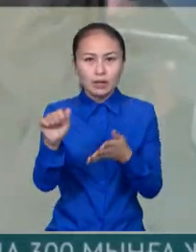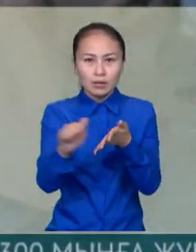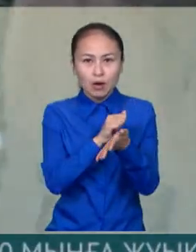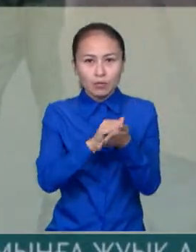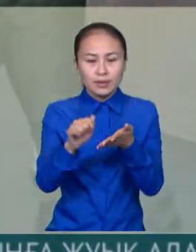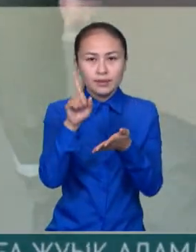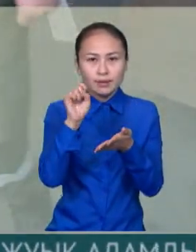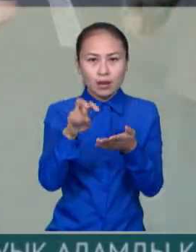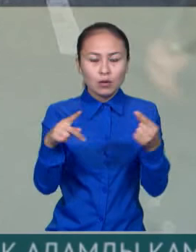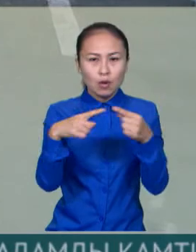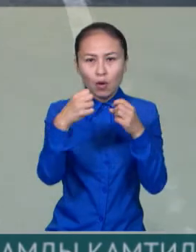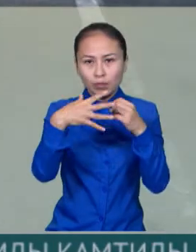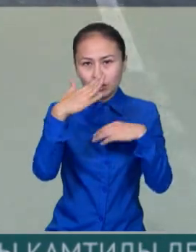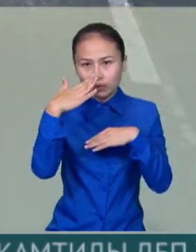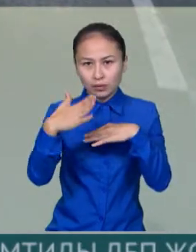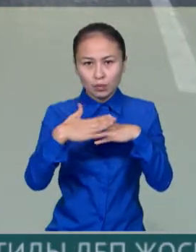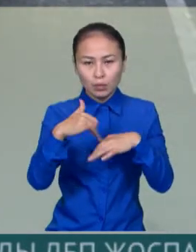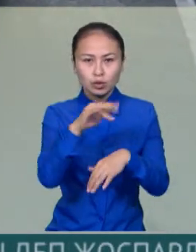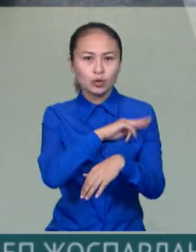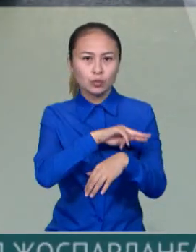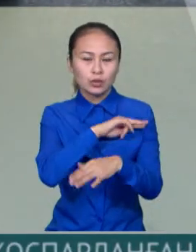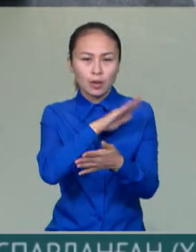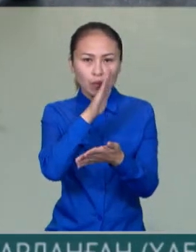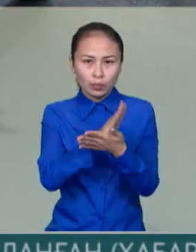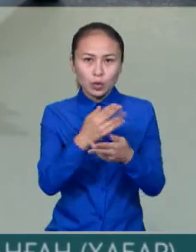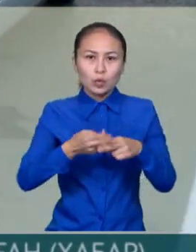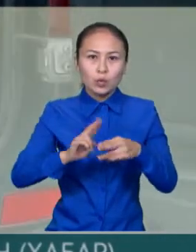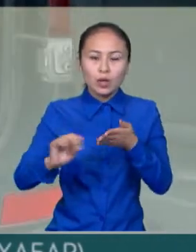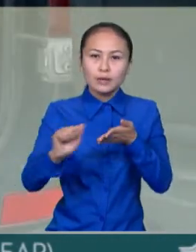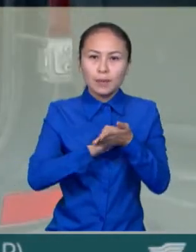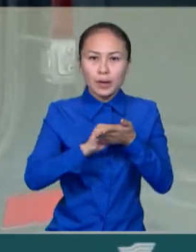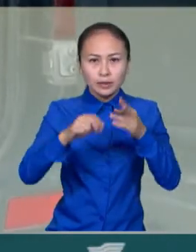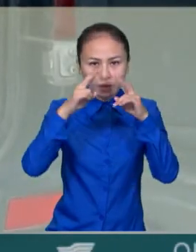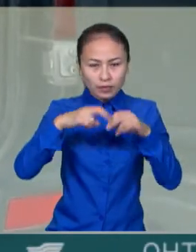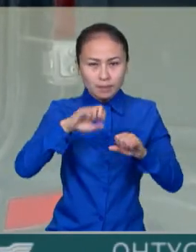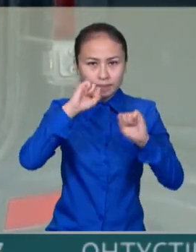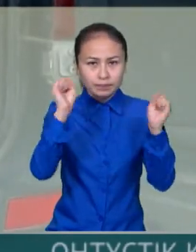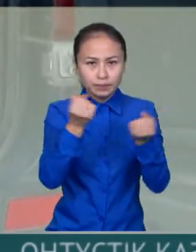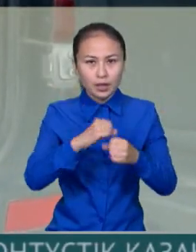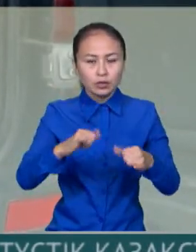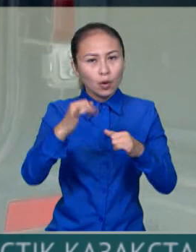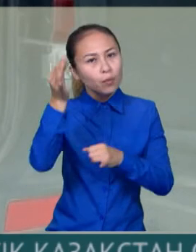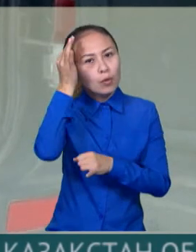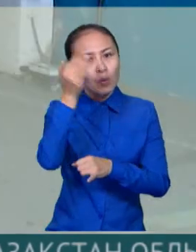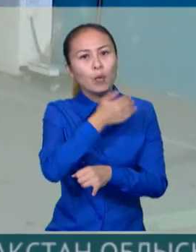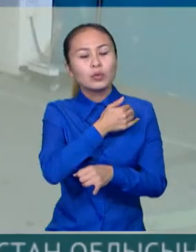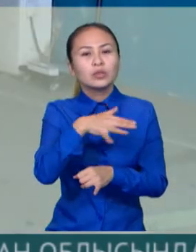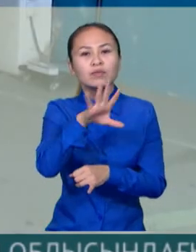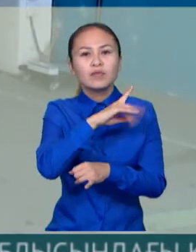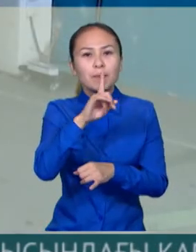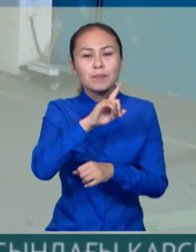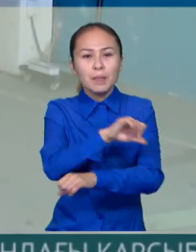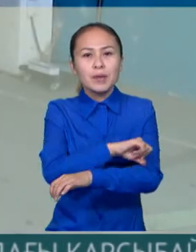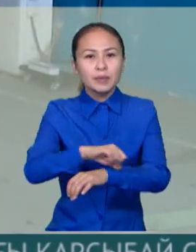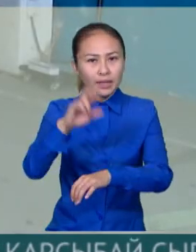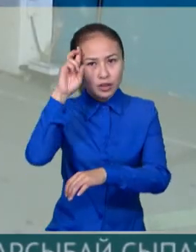тексеру залында 15-ке жуық оператор жұмыс істеп отыр, сондықтан құжат тексеру жылдам өтіп жатыр. Естеріңізге сала кетейік, мемлекеттік